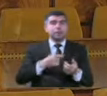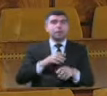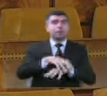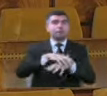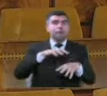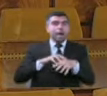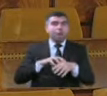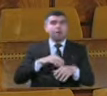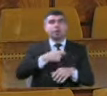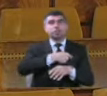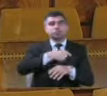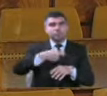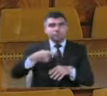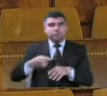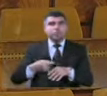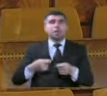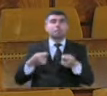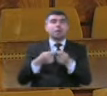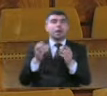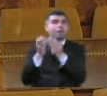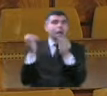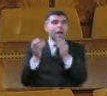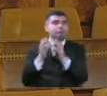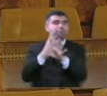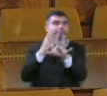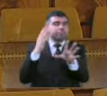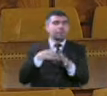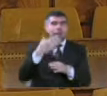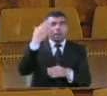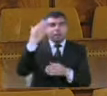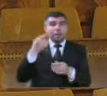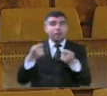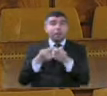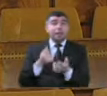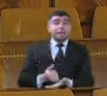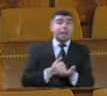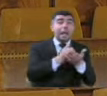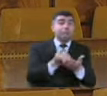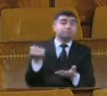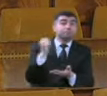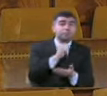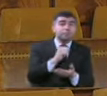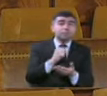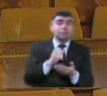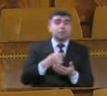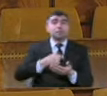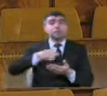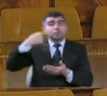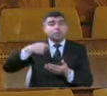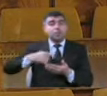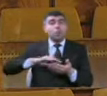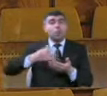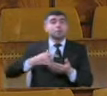الوطنيه للتنميه البشريه منحات واحد العدد ديال الحافلات، ولكن المشكل الاساسي هو في الدعم، يعني في تدبير هذا النقل